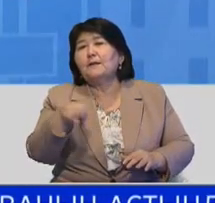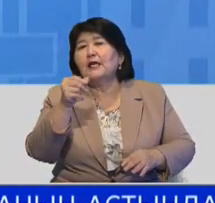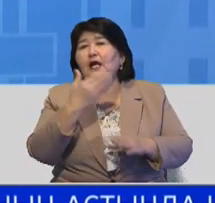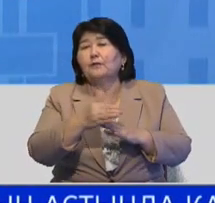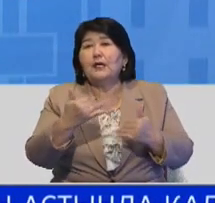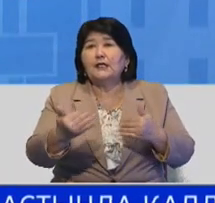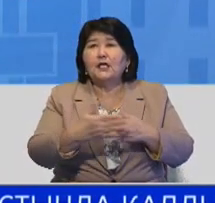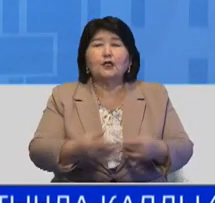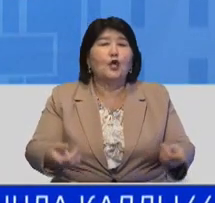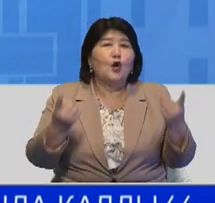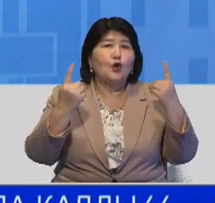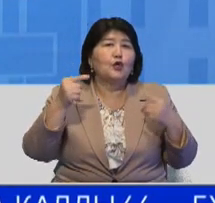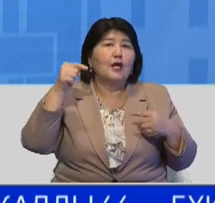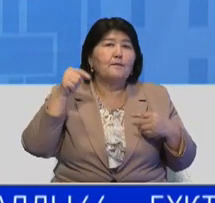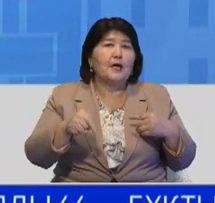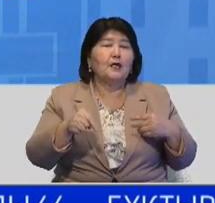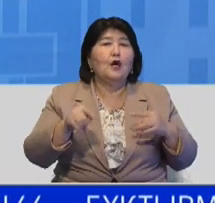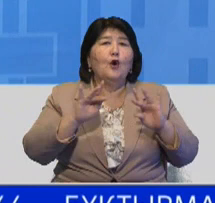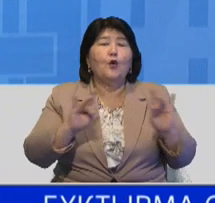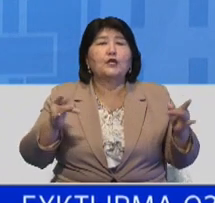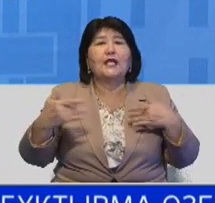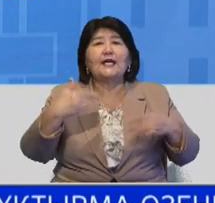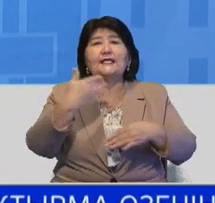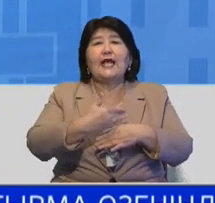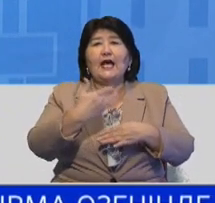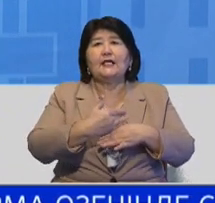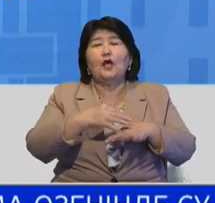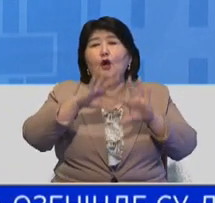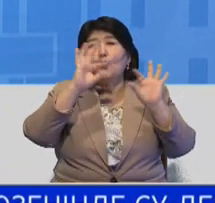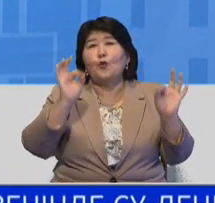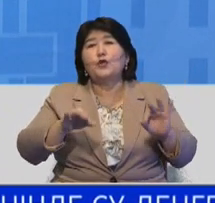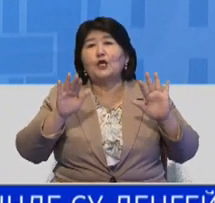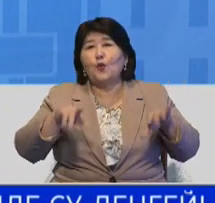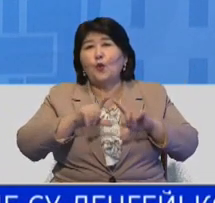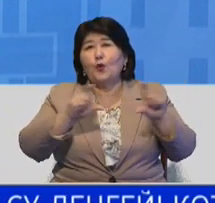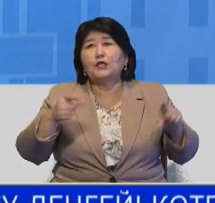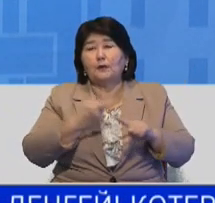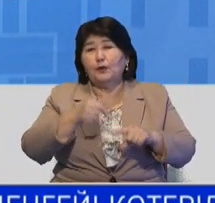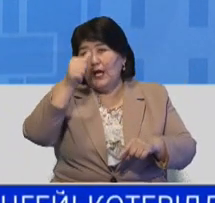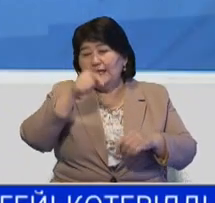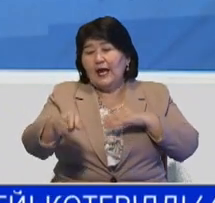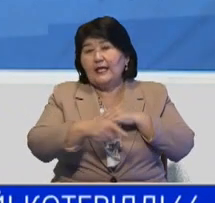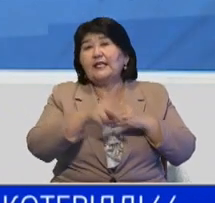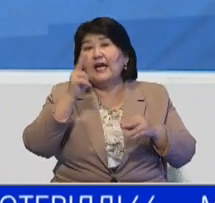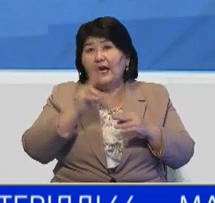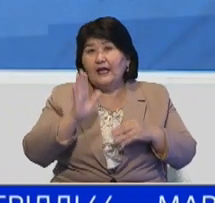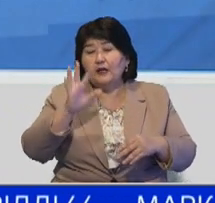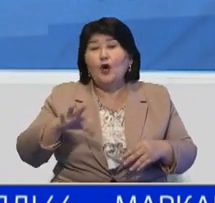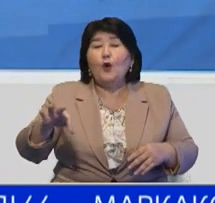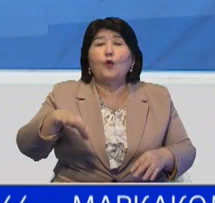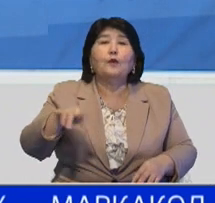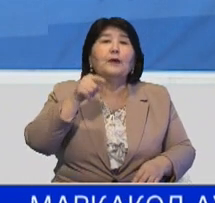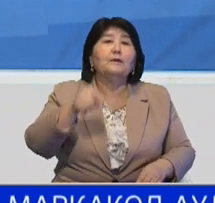арада үлкен 1000 орындық театрымыз, өнер орталығын біз осы айдың аяғына дейін аяқтаймыз. Облыс бойынша